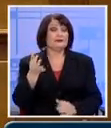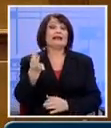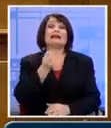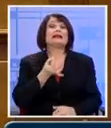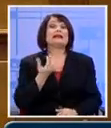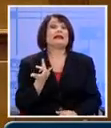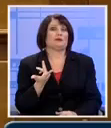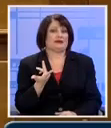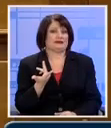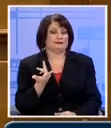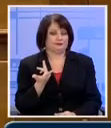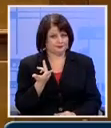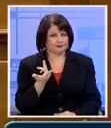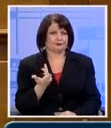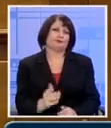διακηρύσατε.